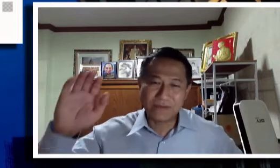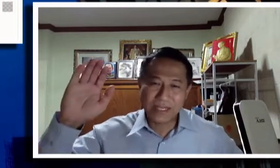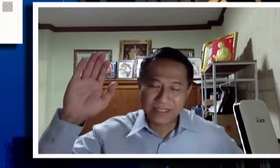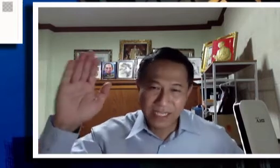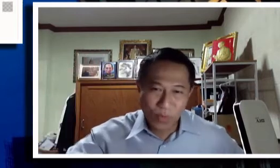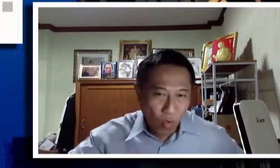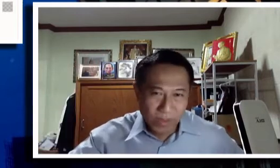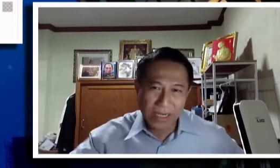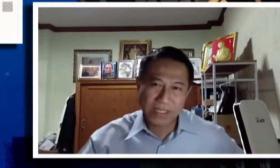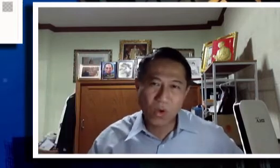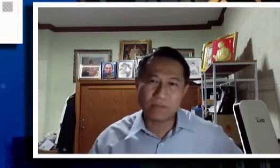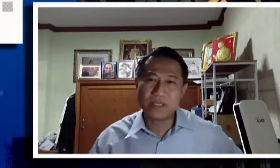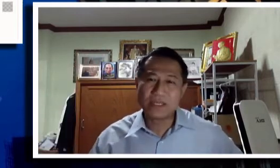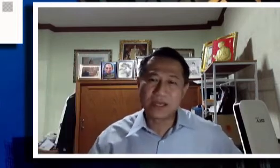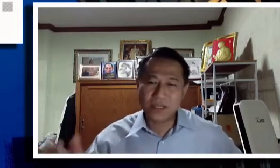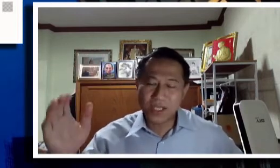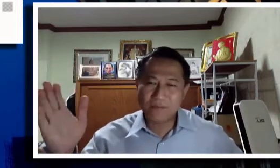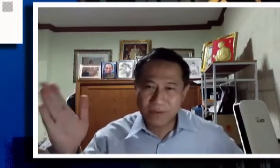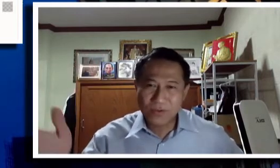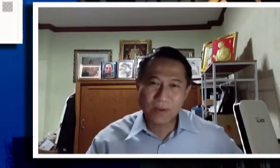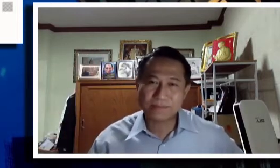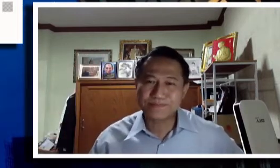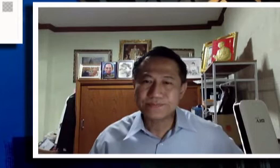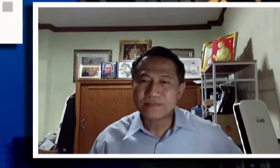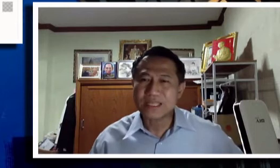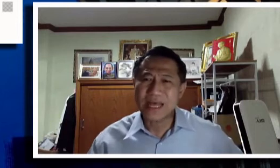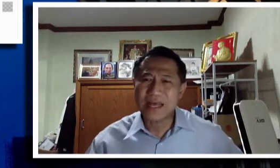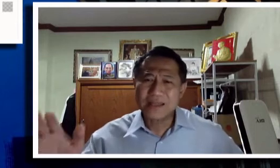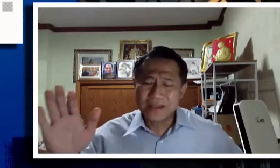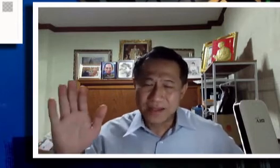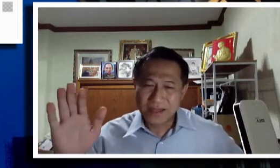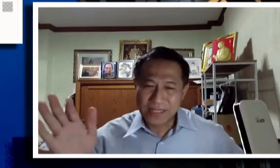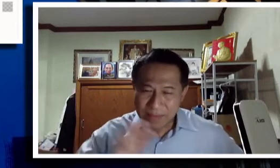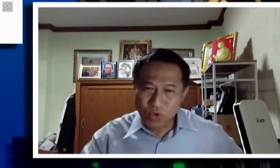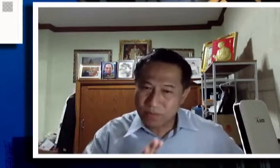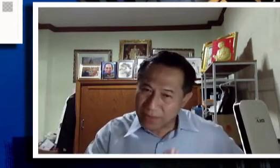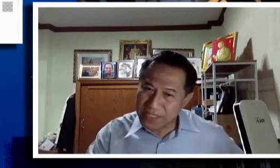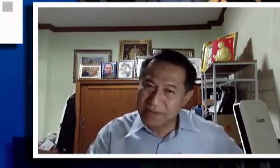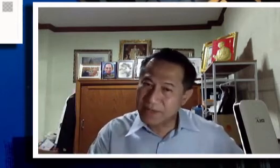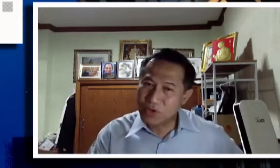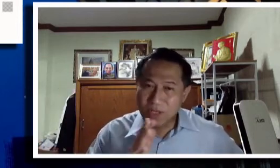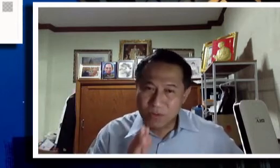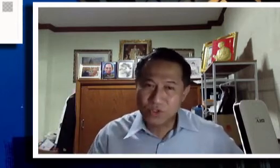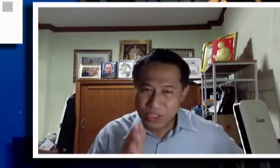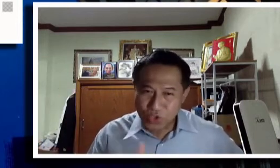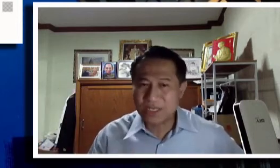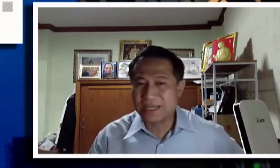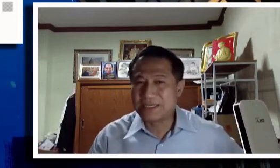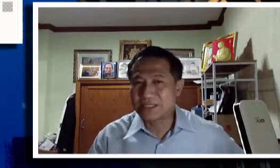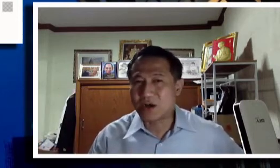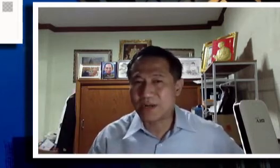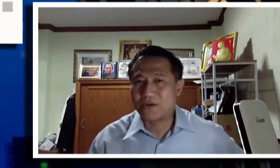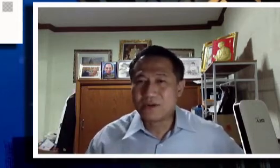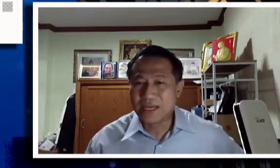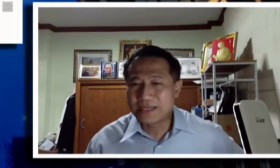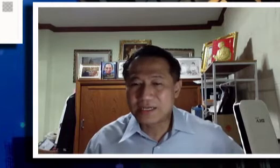ครับว่าอย่างที่ชัยภูมิเนี้ยมันท่วมแล้วก็ต้องยอมแล้วมันท่ว ม นะแต่บางพื้นที่มันไม่ท่วมมันเริ่มอยู่ที่จุดไหนที่จะ